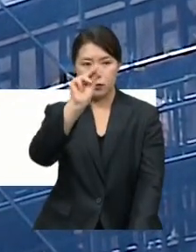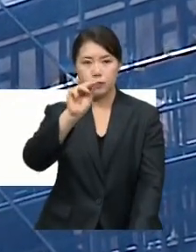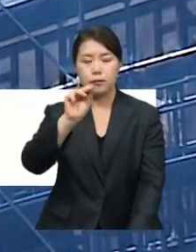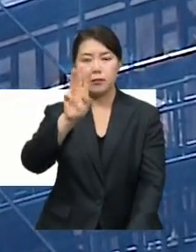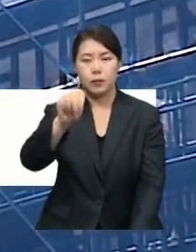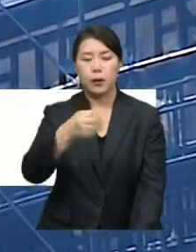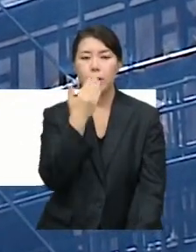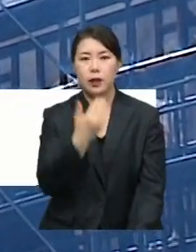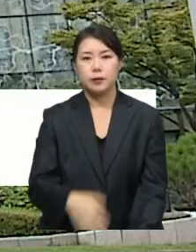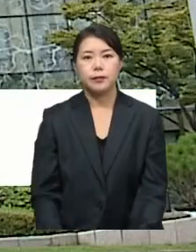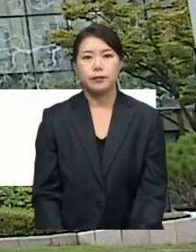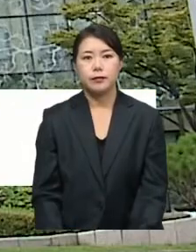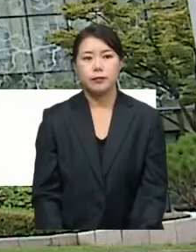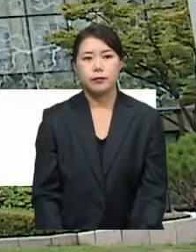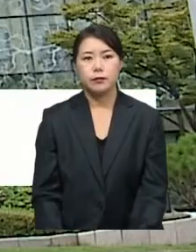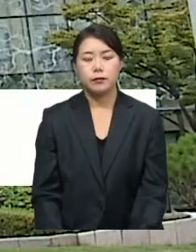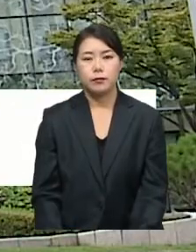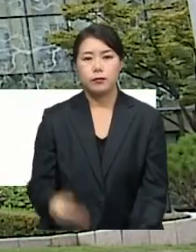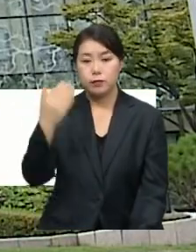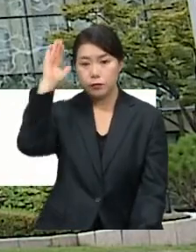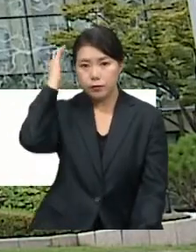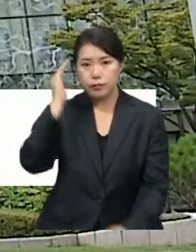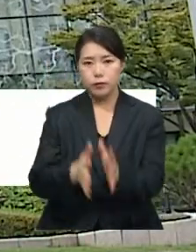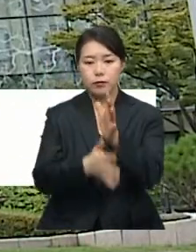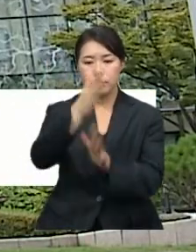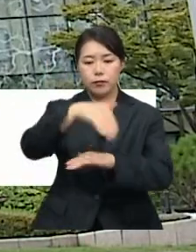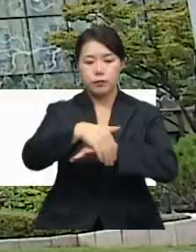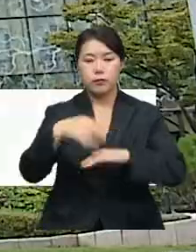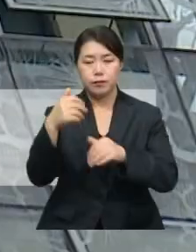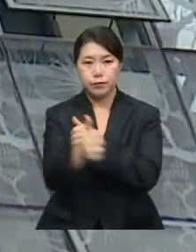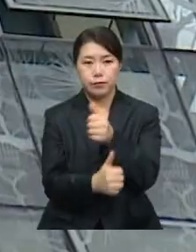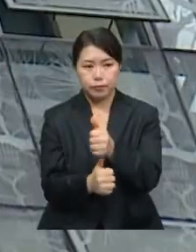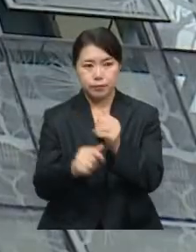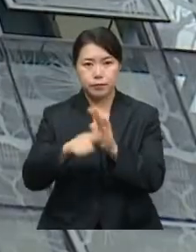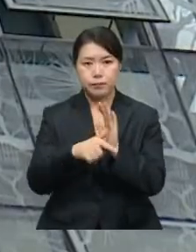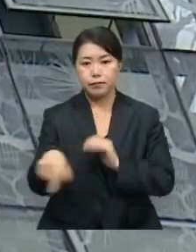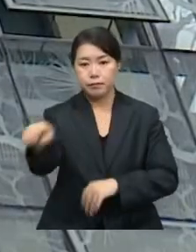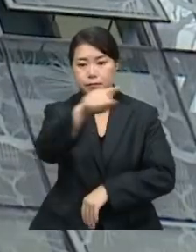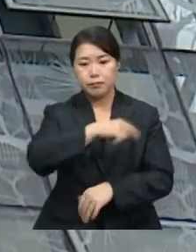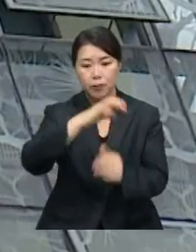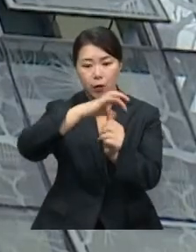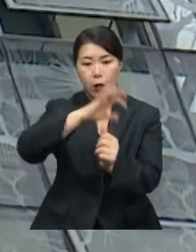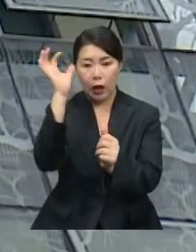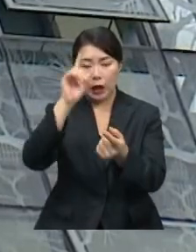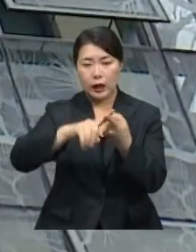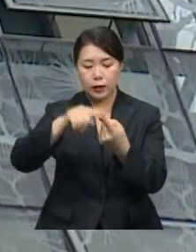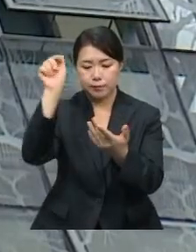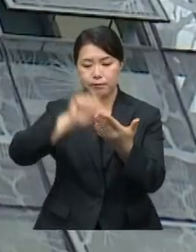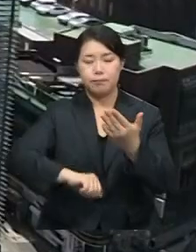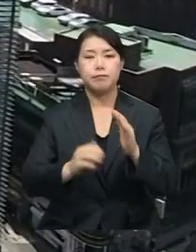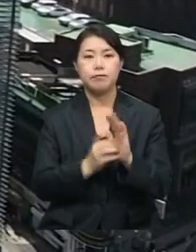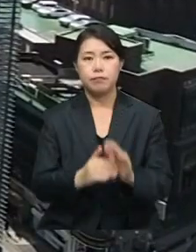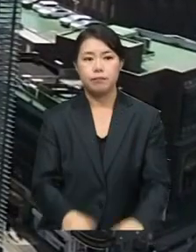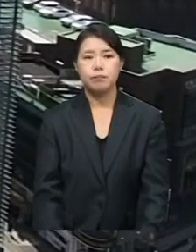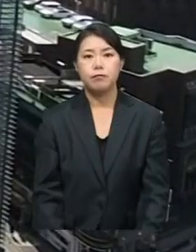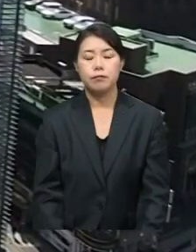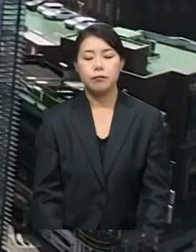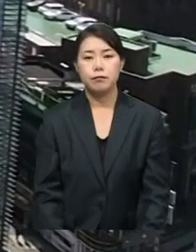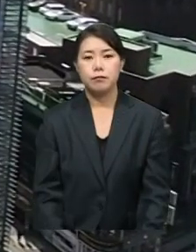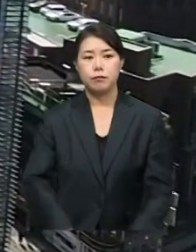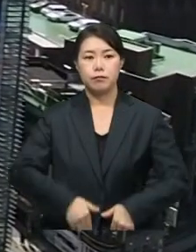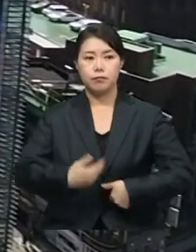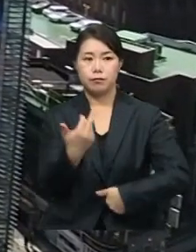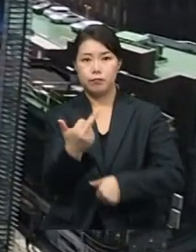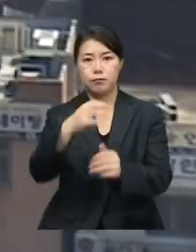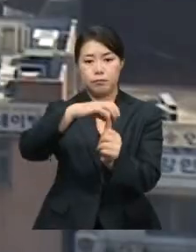지역입니다. 중구는 최근 도시계획위원회를 열고 이 일대 높이 완화안을 원안 가결했습니다. 남산